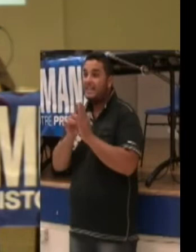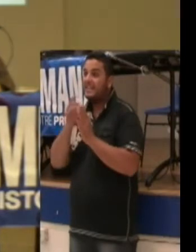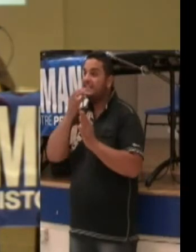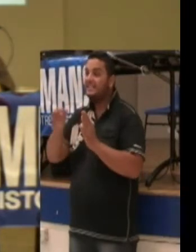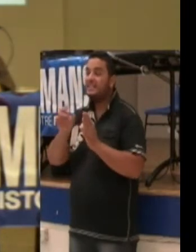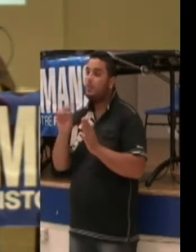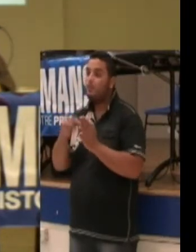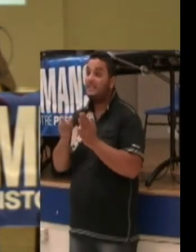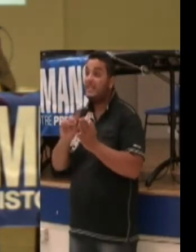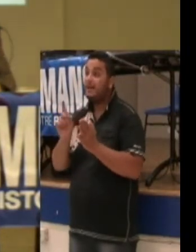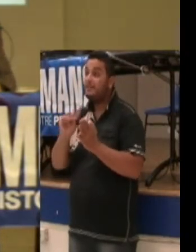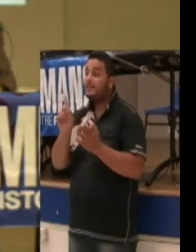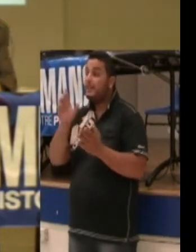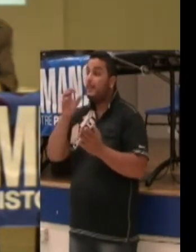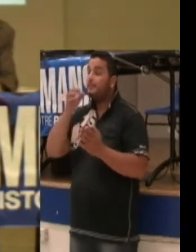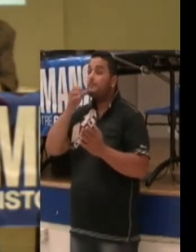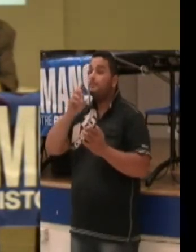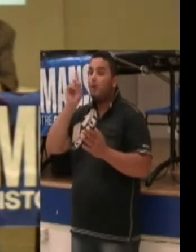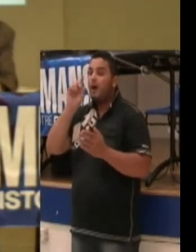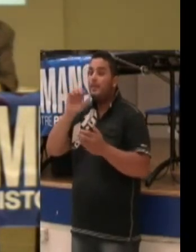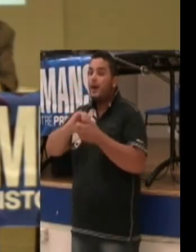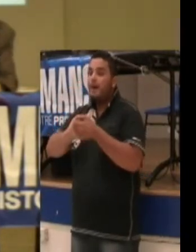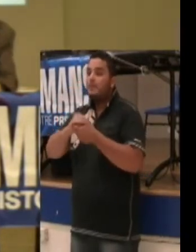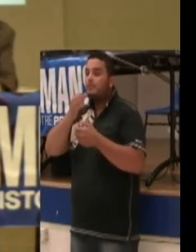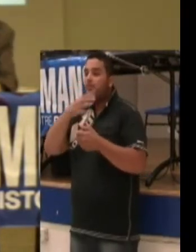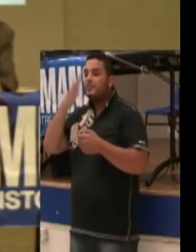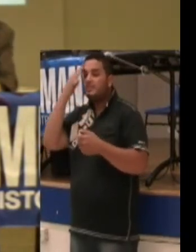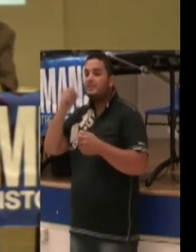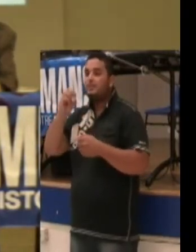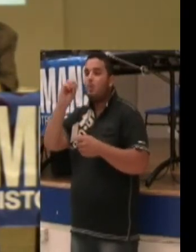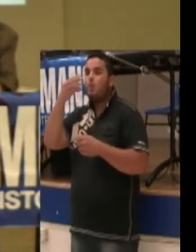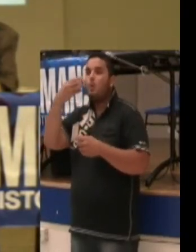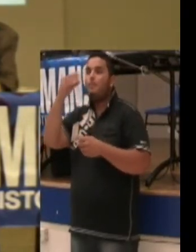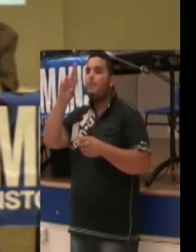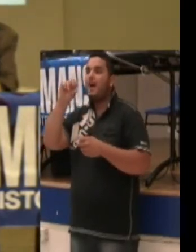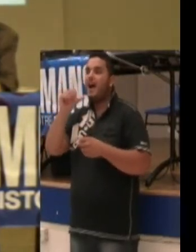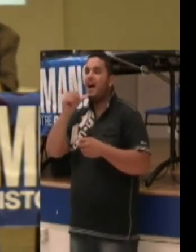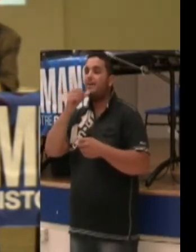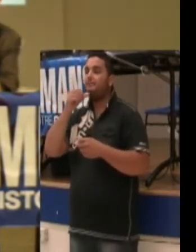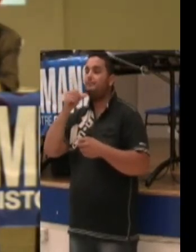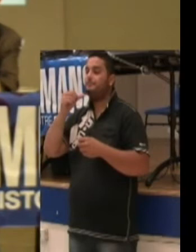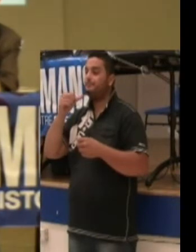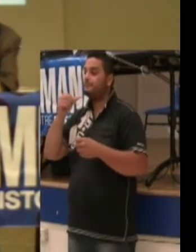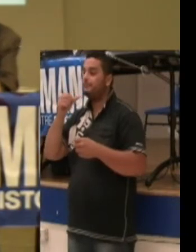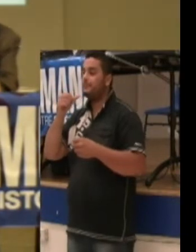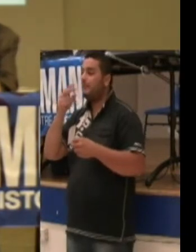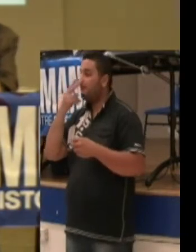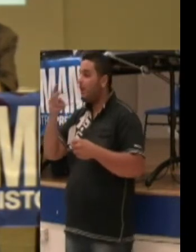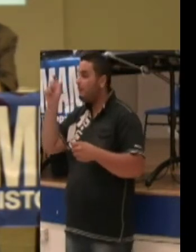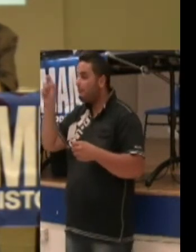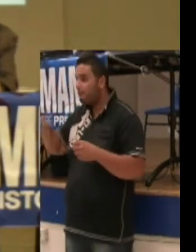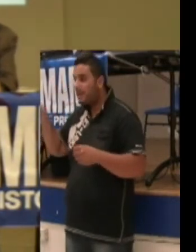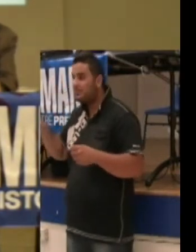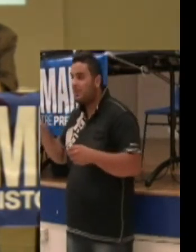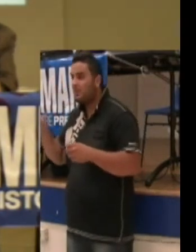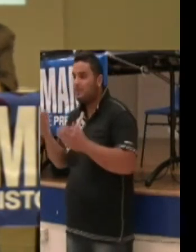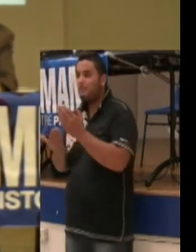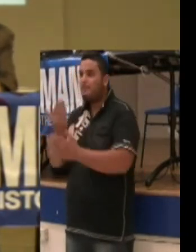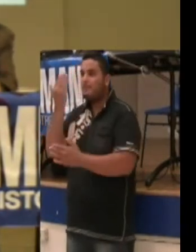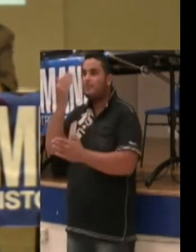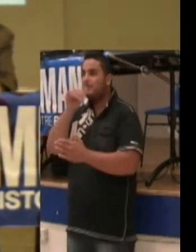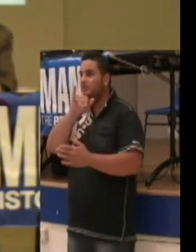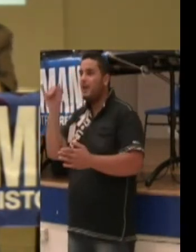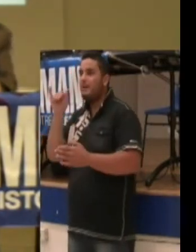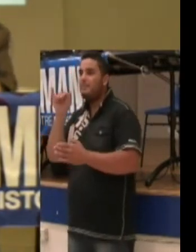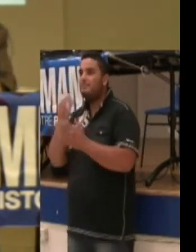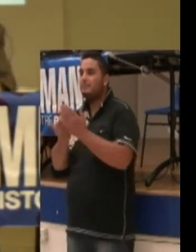dire. Parce que Omar ibn Khattab, quand il voyait des gens à la mosquée, waqt ad-duha, c'est-à-dire à partir de 8h jusqu'à midi, entre 8h et midi,